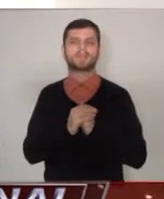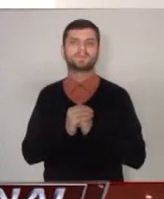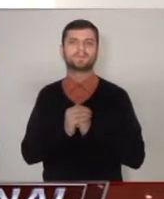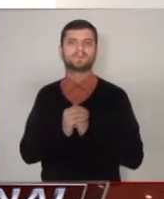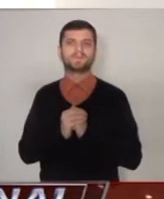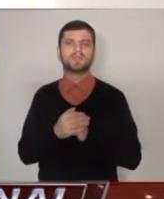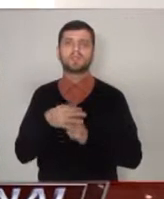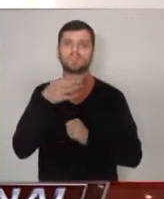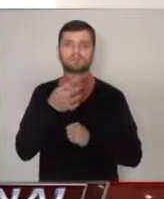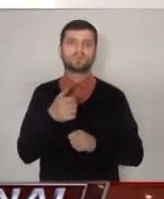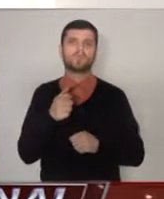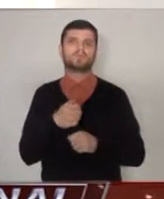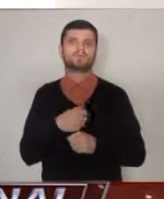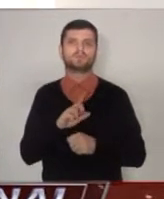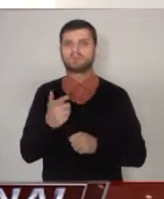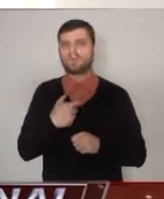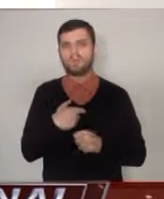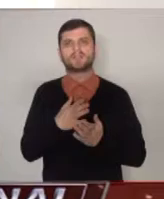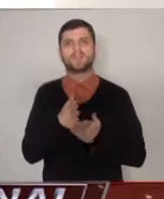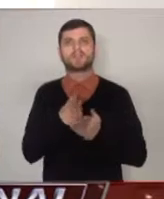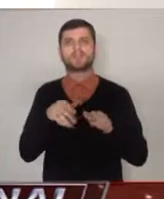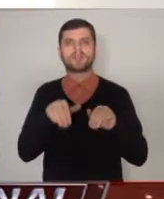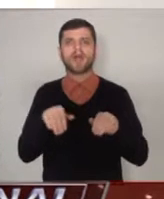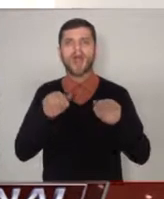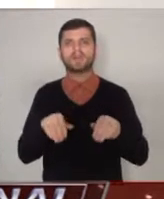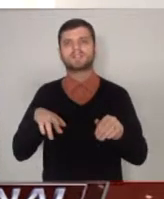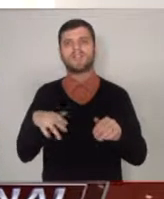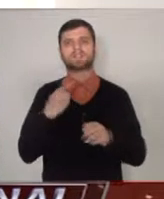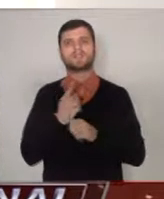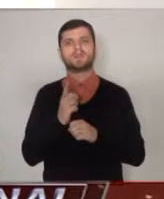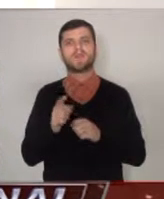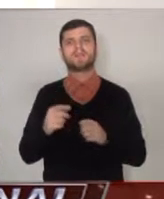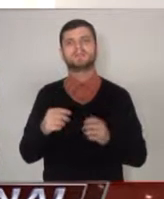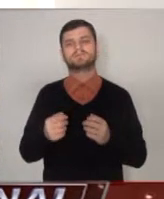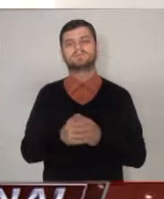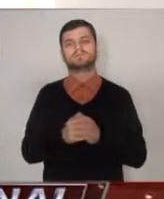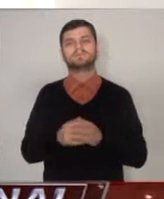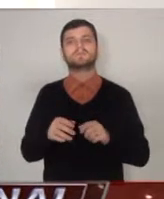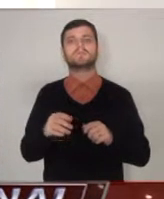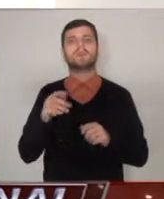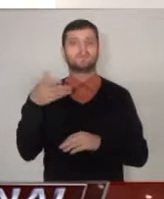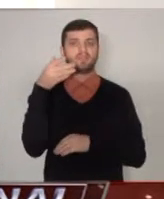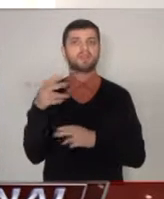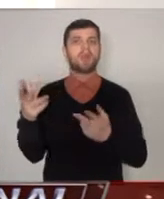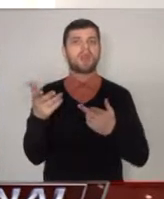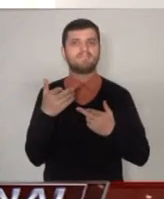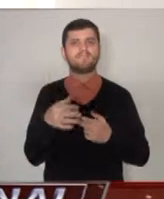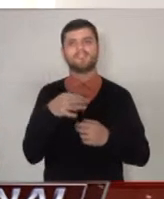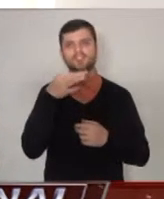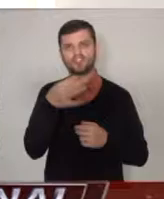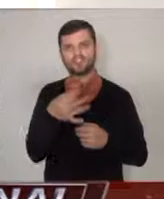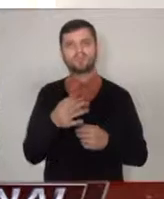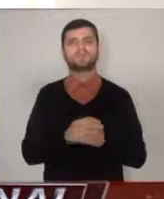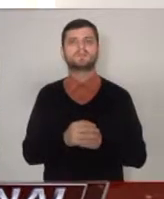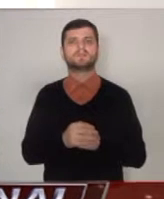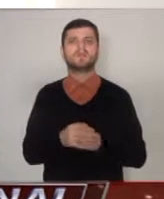seama că asta este bătaie de joc. Deci ei vin cu valori mici și când trag linie și